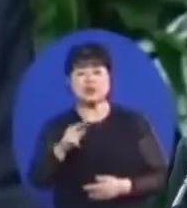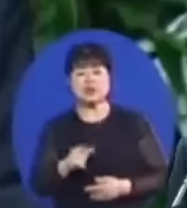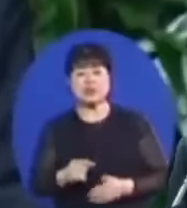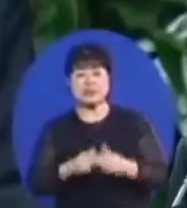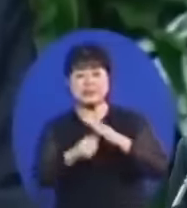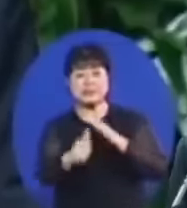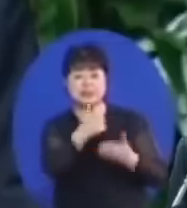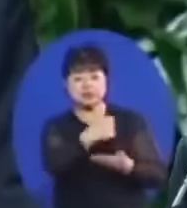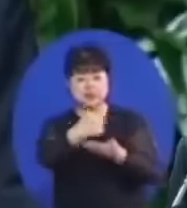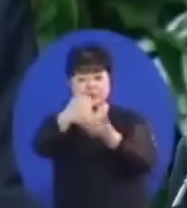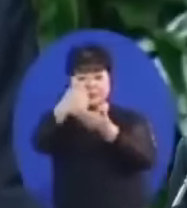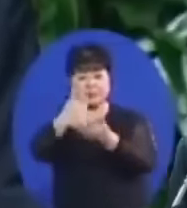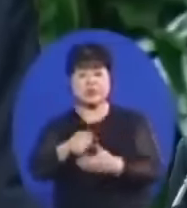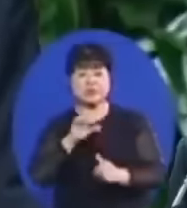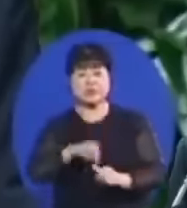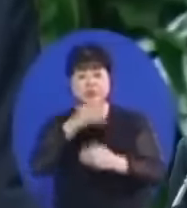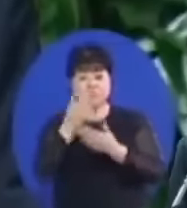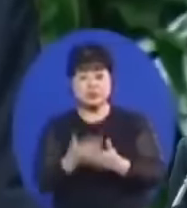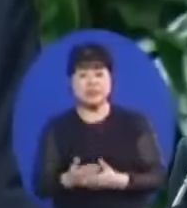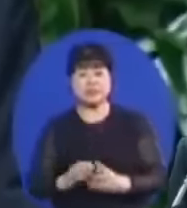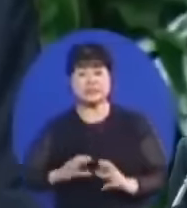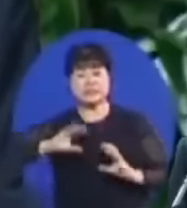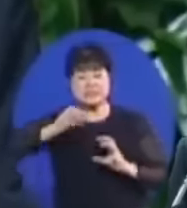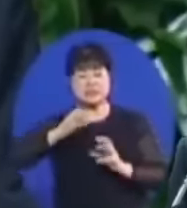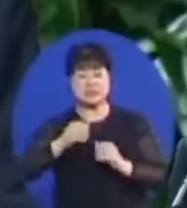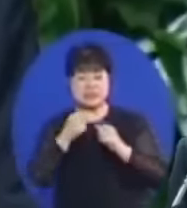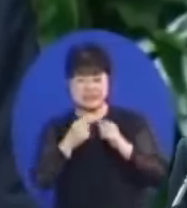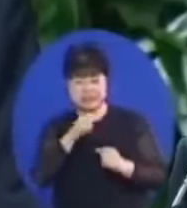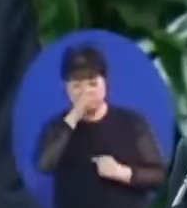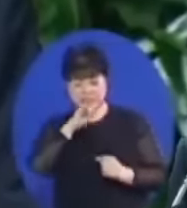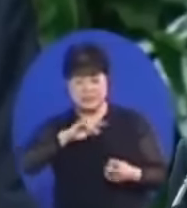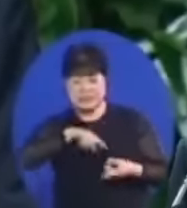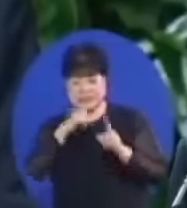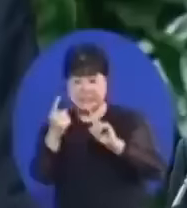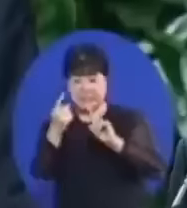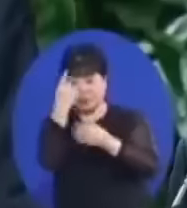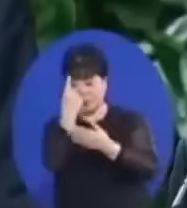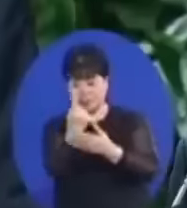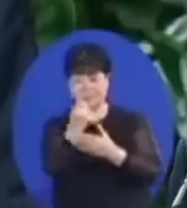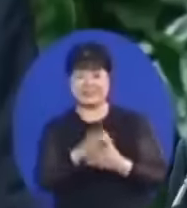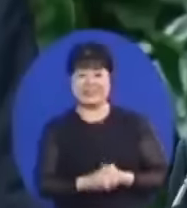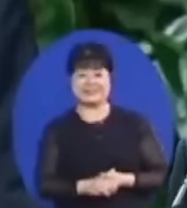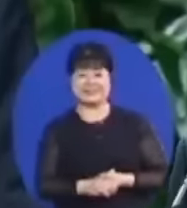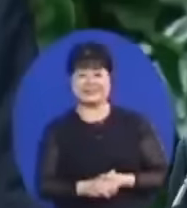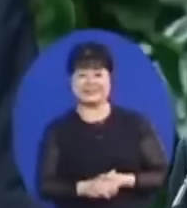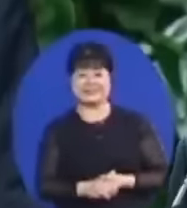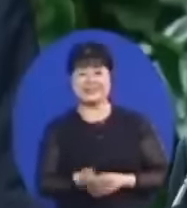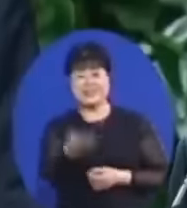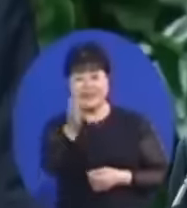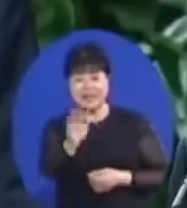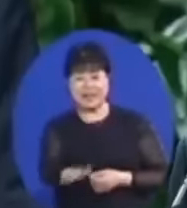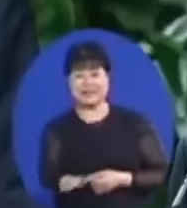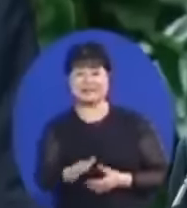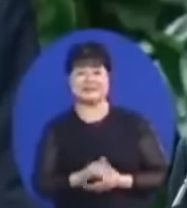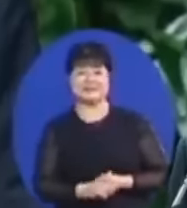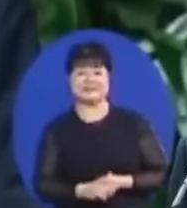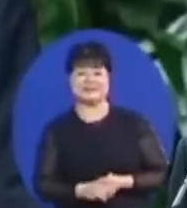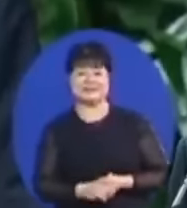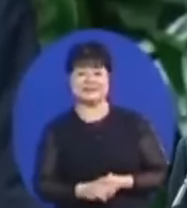찾아간 주님은 이 저주받은 지구에 있는 우리들을 살리려고 오신 것입니다. 그런데 바로